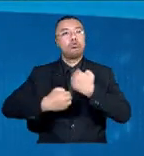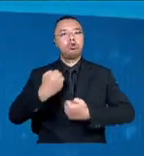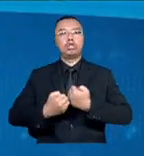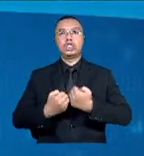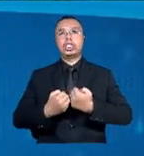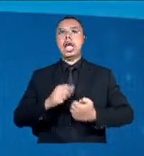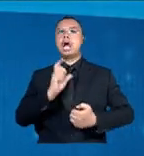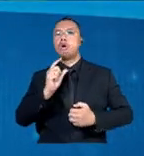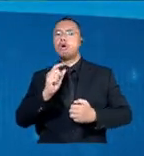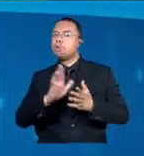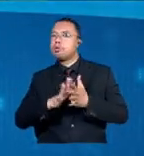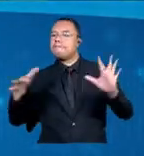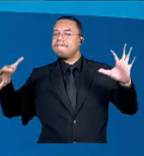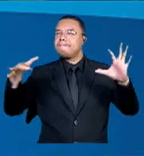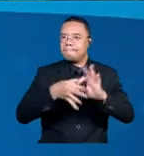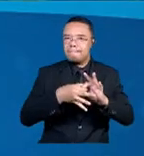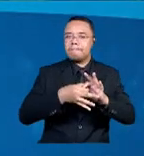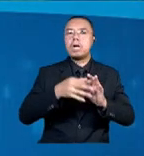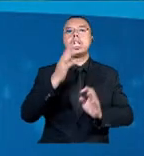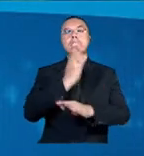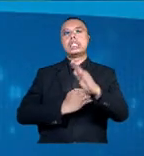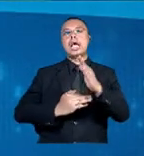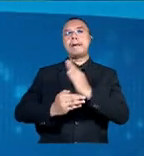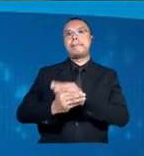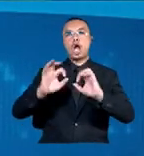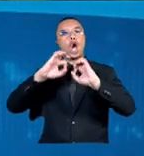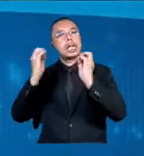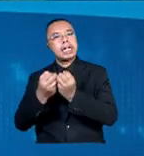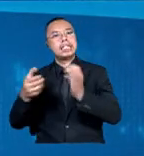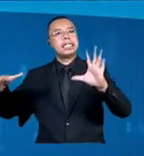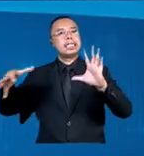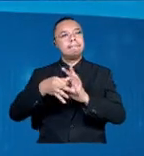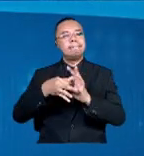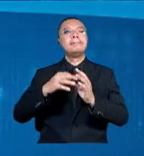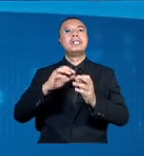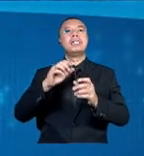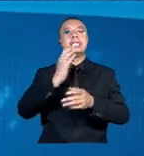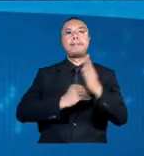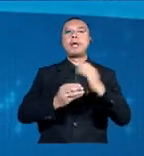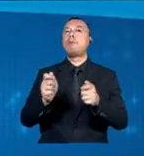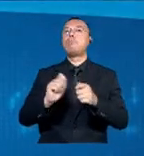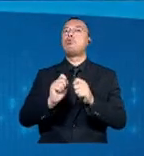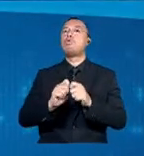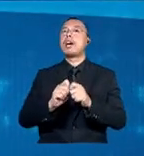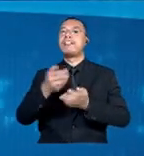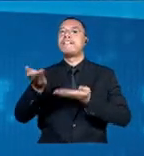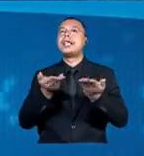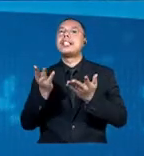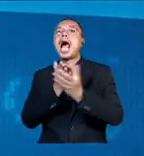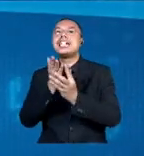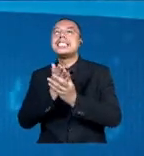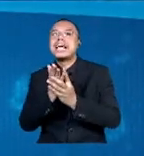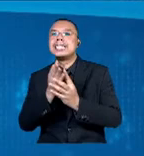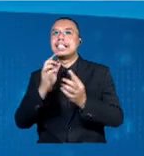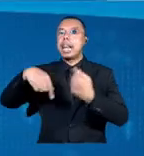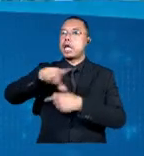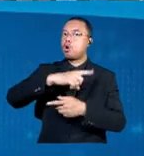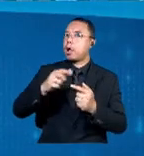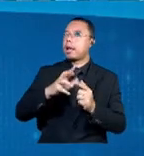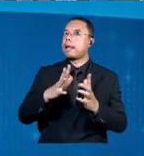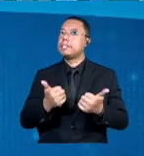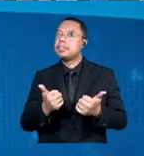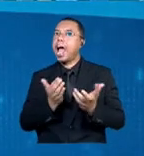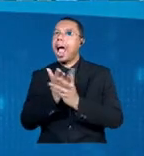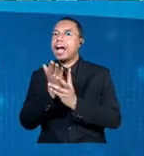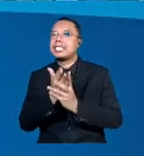berupaya untuk menggandeng penyandang disabilitas sehingga membentuk fasilitas yang ramah lingkungan, lingkungan yang